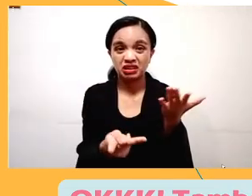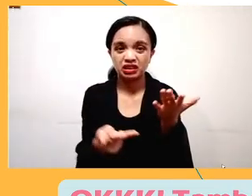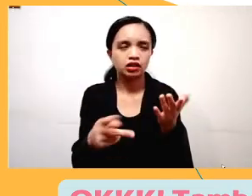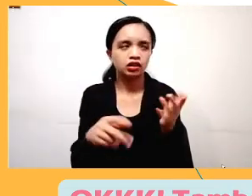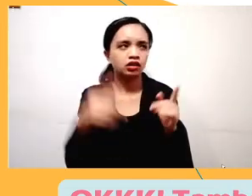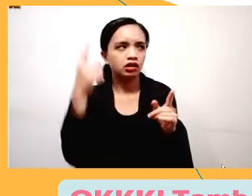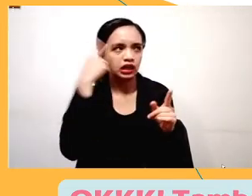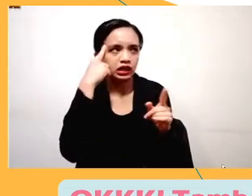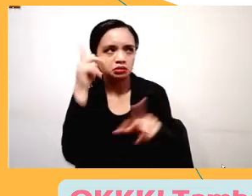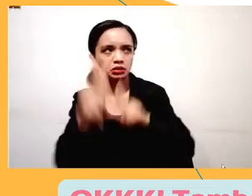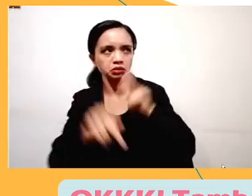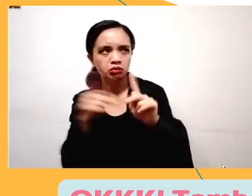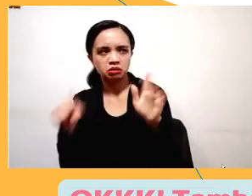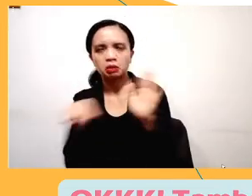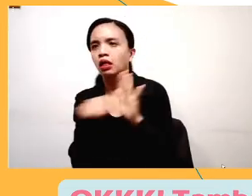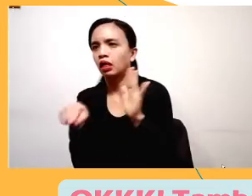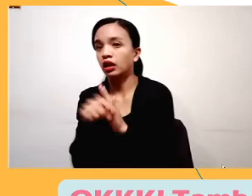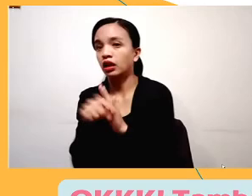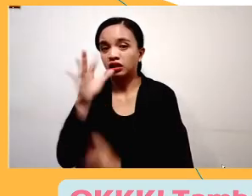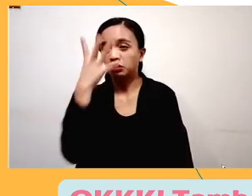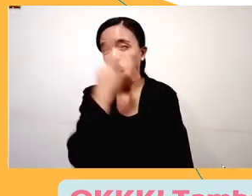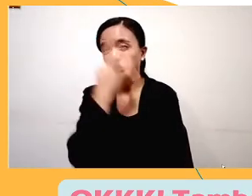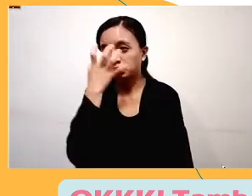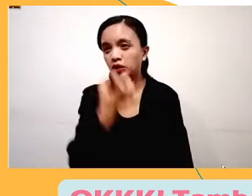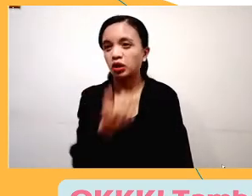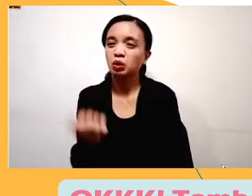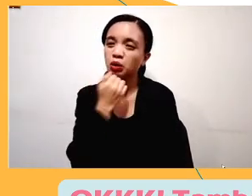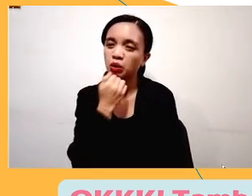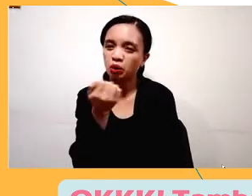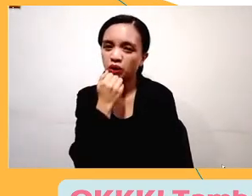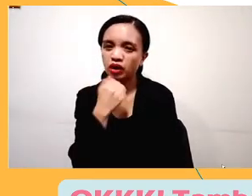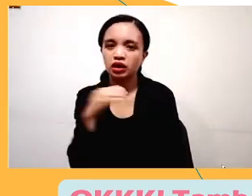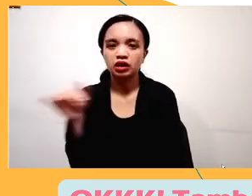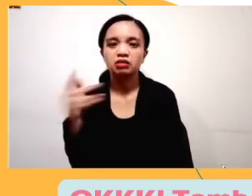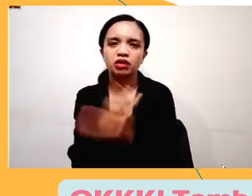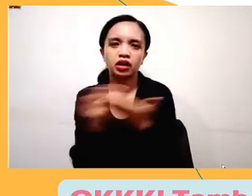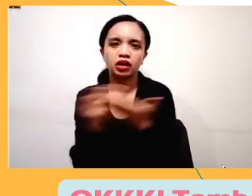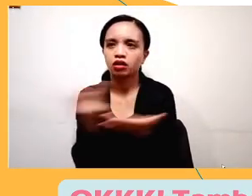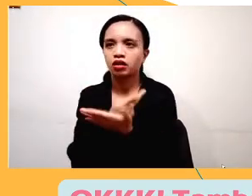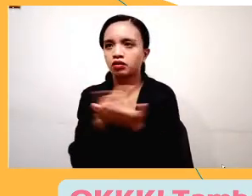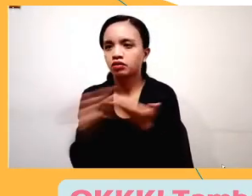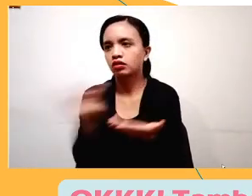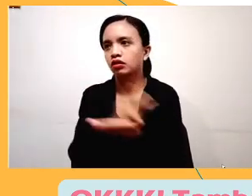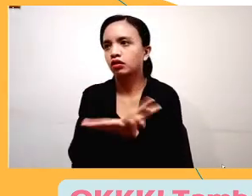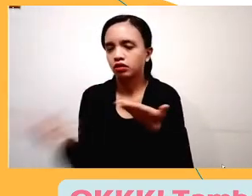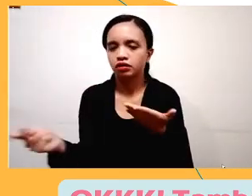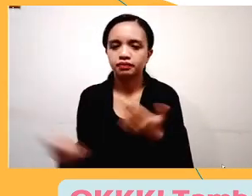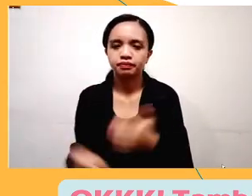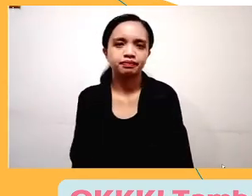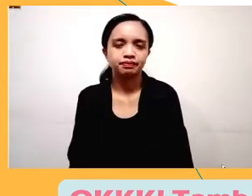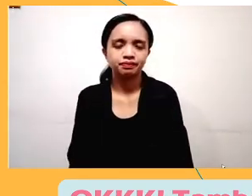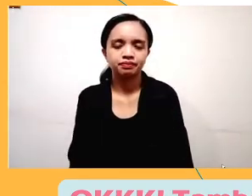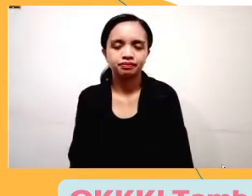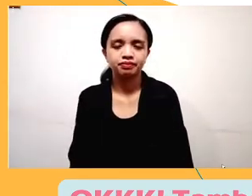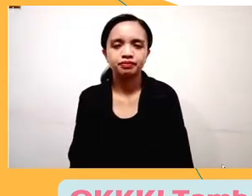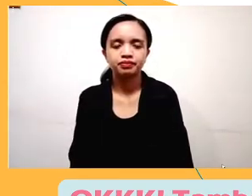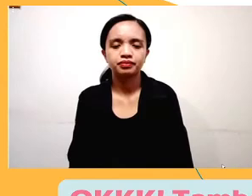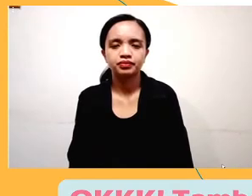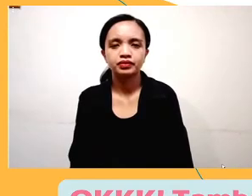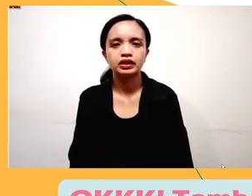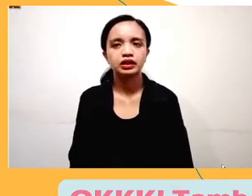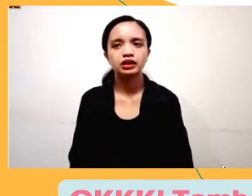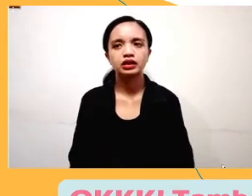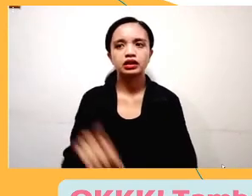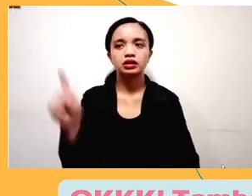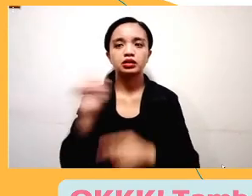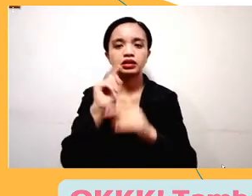Sa kapag pinapagalitan ka, mali ang ginagawa mo, ah, parang failure ka na. Hindi. Don't. Kaya ito yung criticism